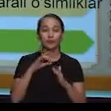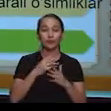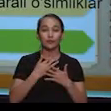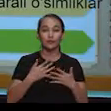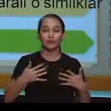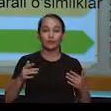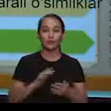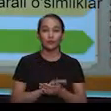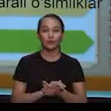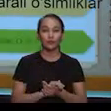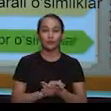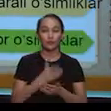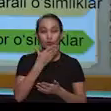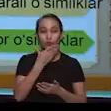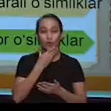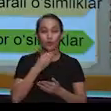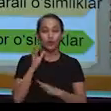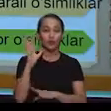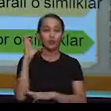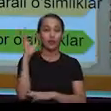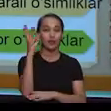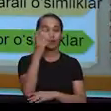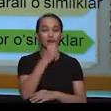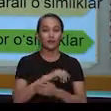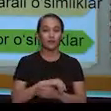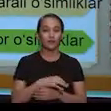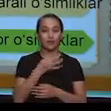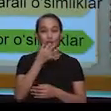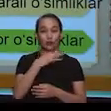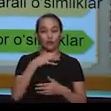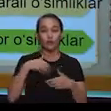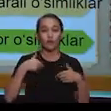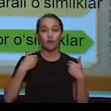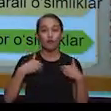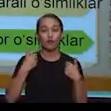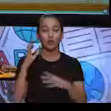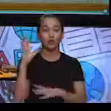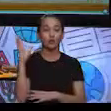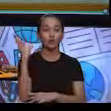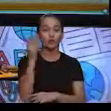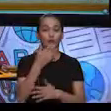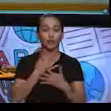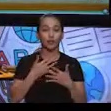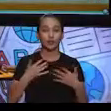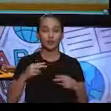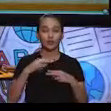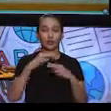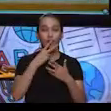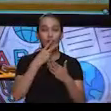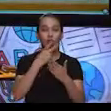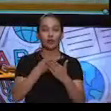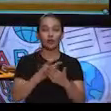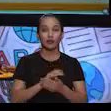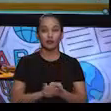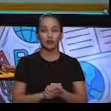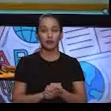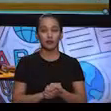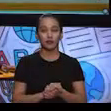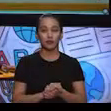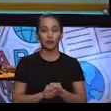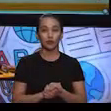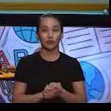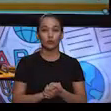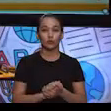manzarali o'simliklar hamda dorivor o'simliklar. E'tibor bering.